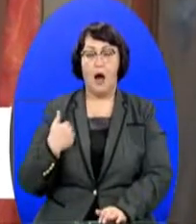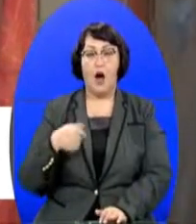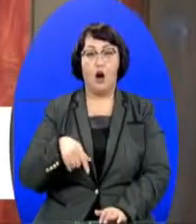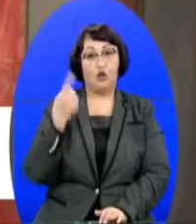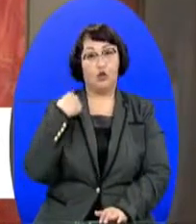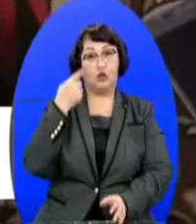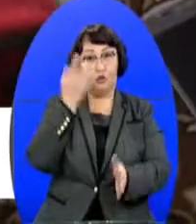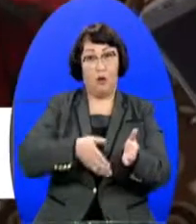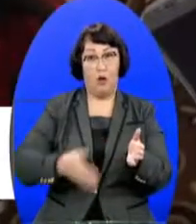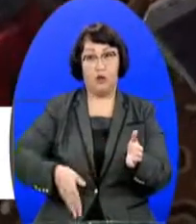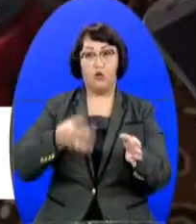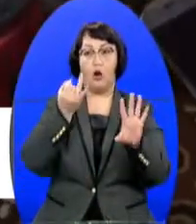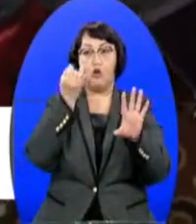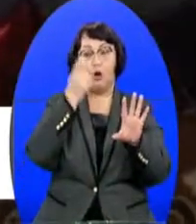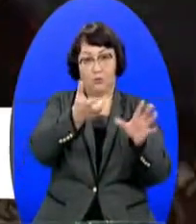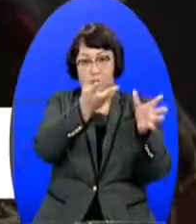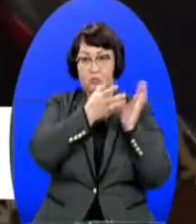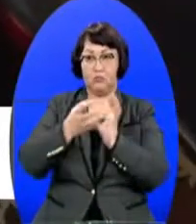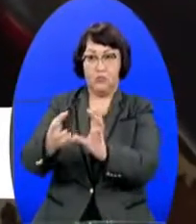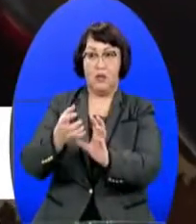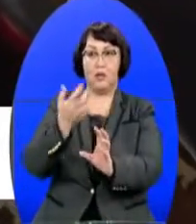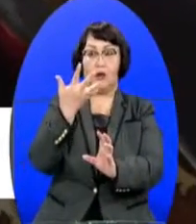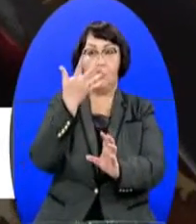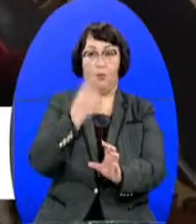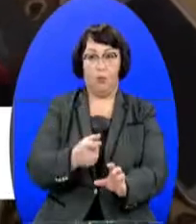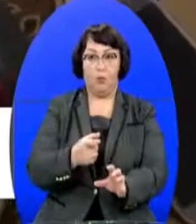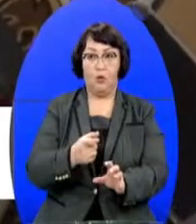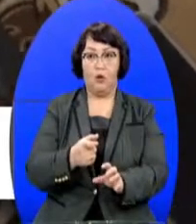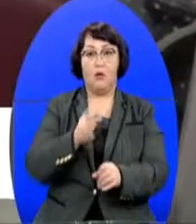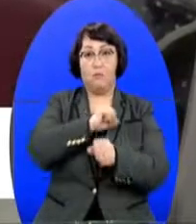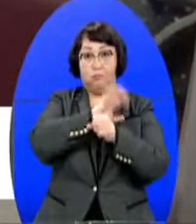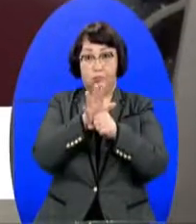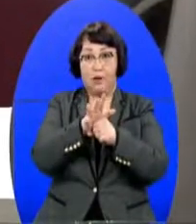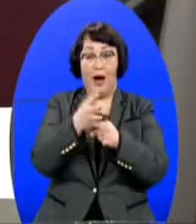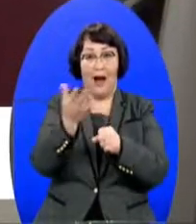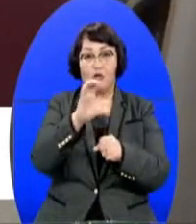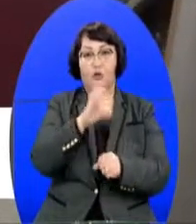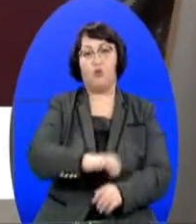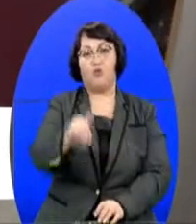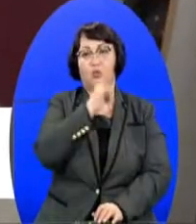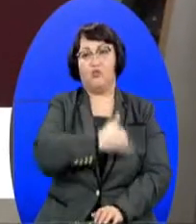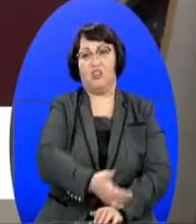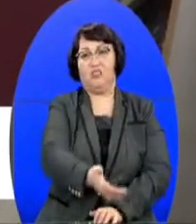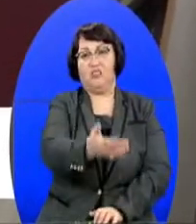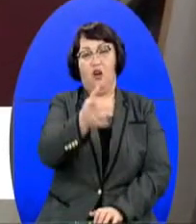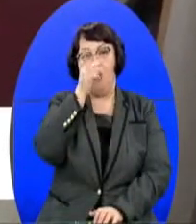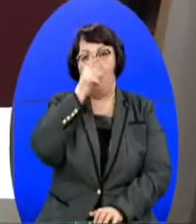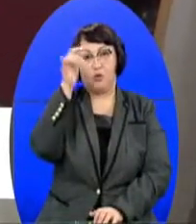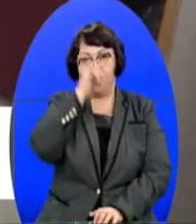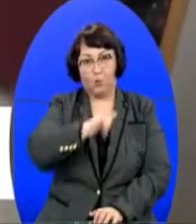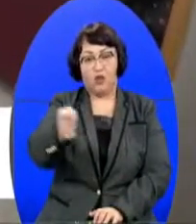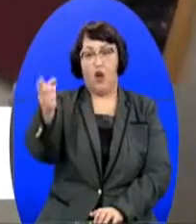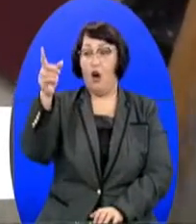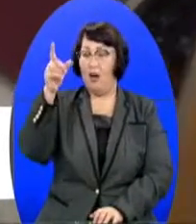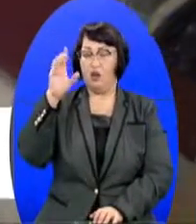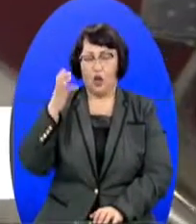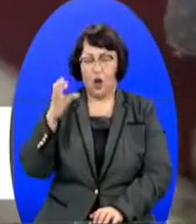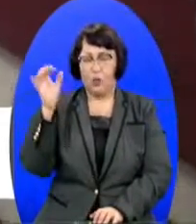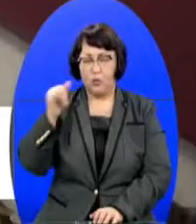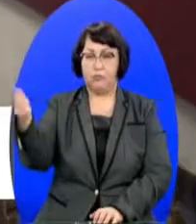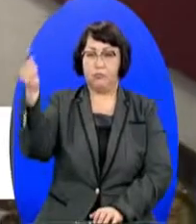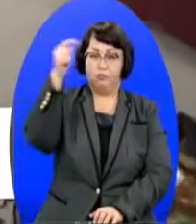хүнийг тусгаарлсан. Тэдний 5 нь коронавирусын халдвар дэгдээд байгаа бүгд найрамдах Солонгос улсаас Оросын холбооны улсаар дамжин галт